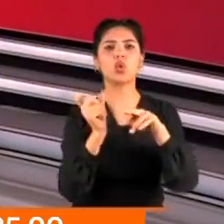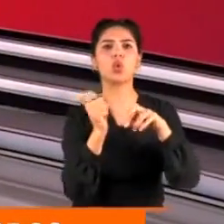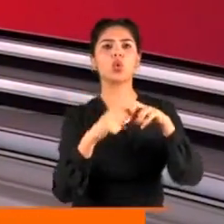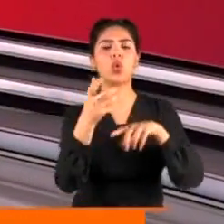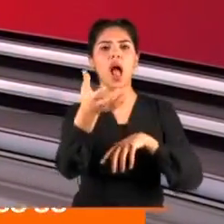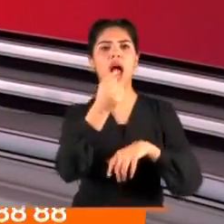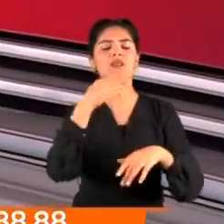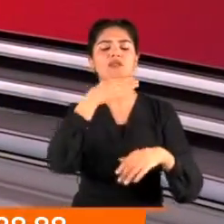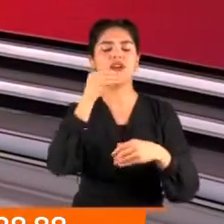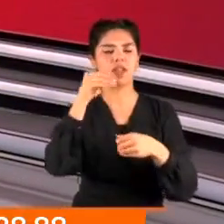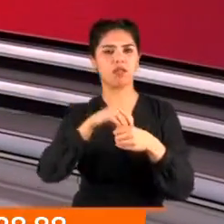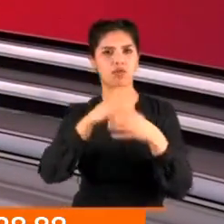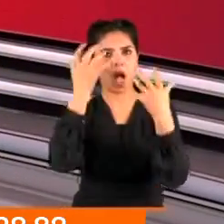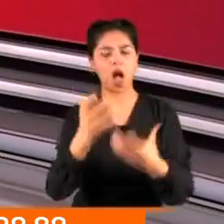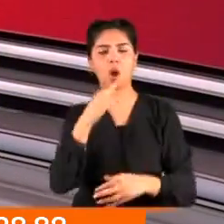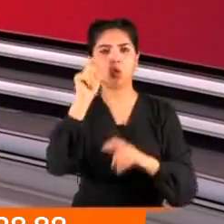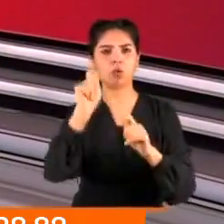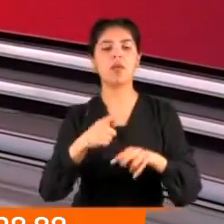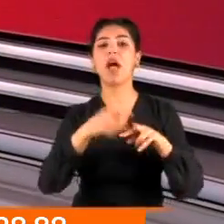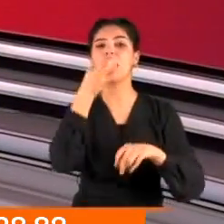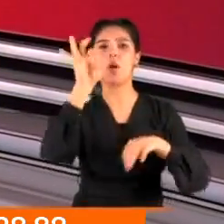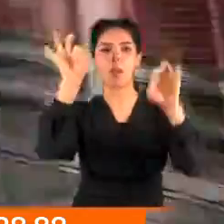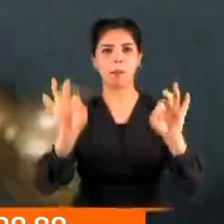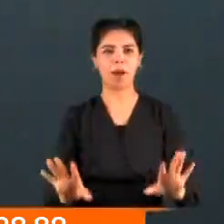çok sert konuştu. ATV Haber başladı.